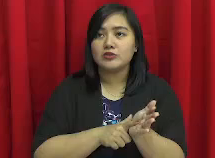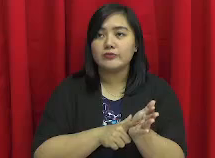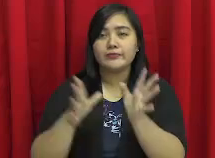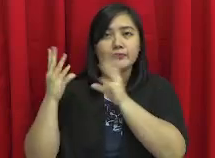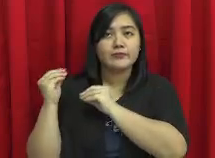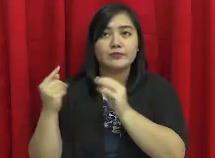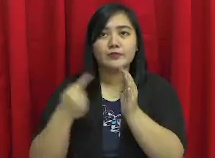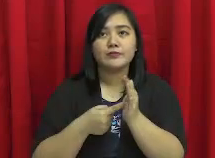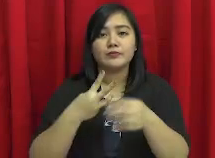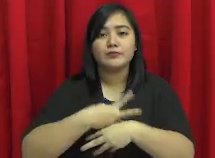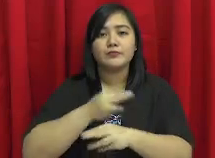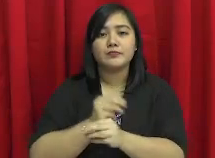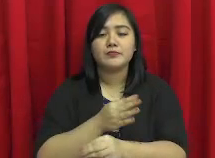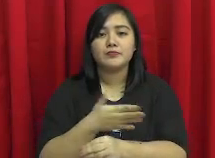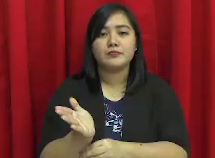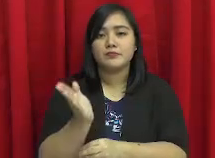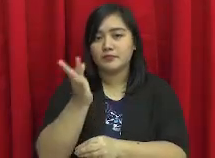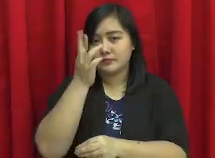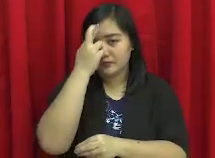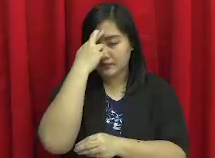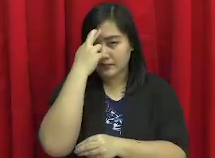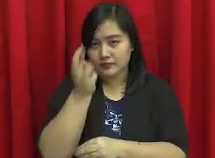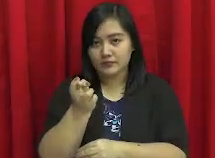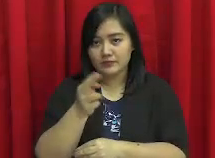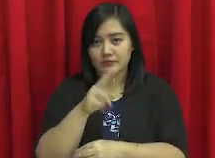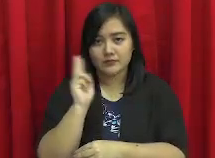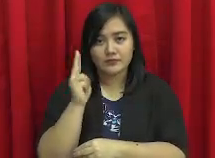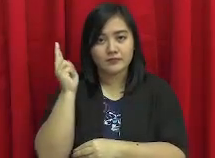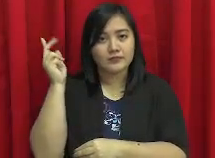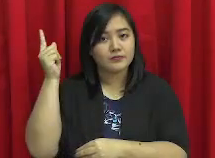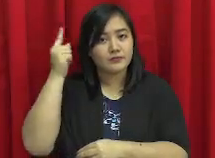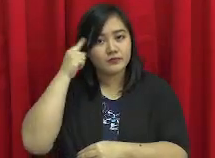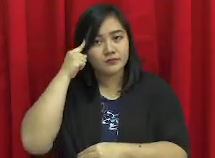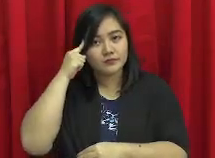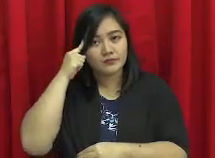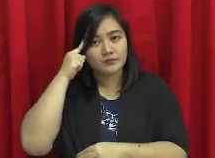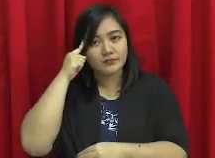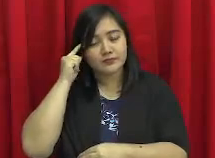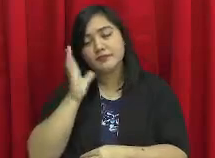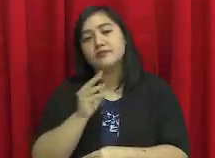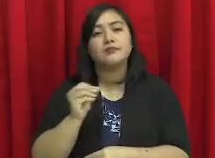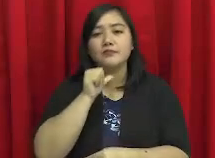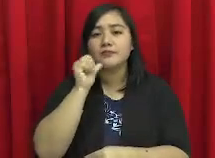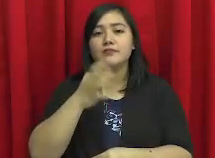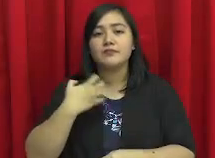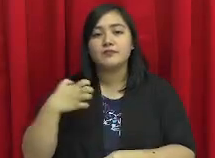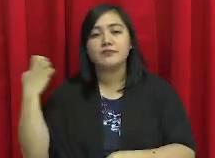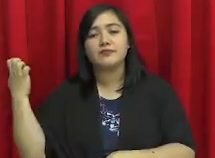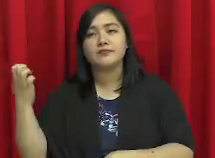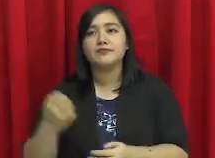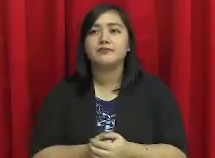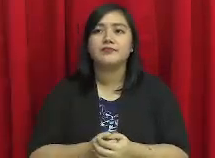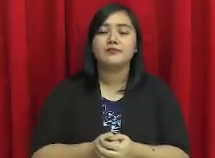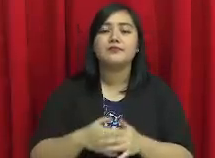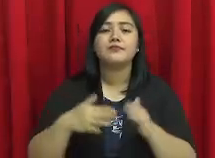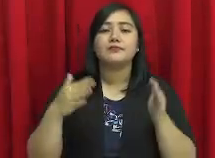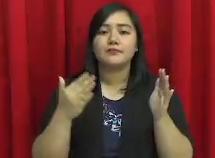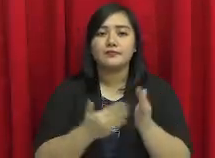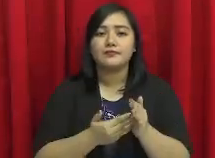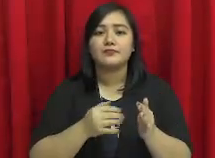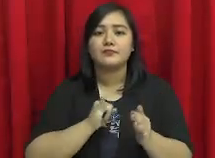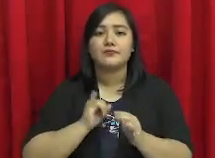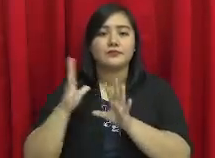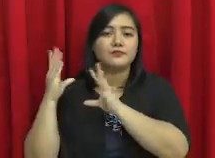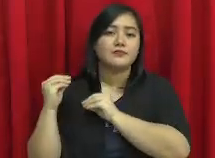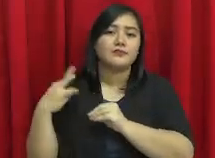ng tahanan na gamitin ang pag-iisip rather than emotions. Sir Jao. Yes. Once again, brethren, I hope ay